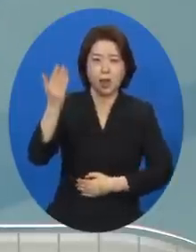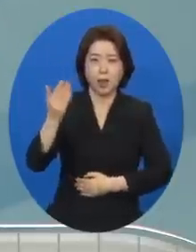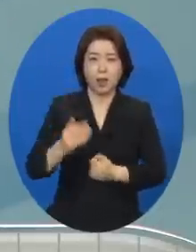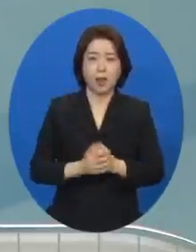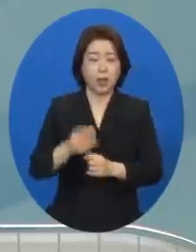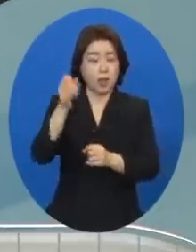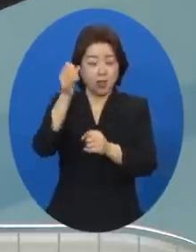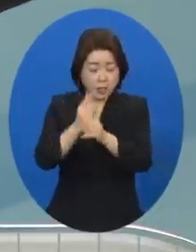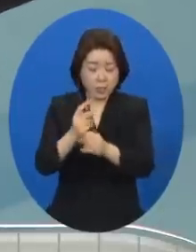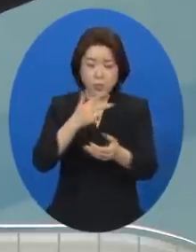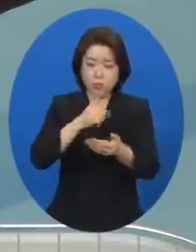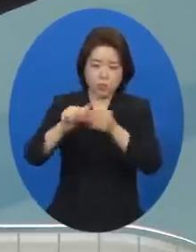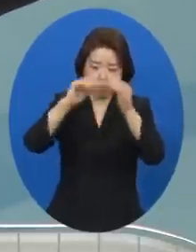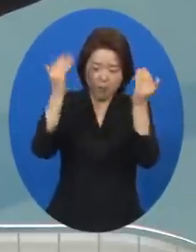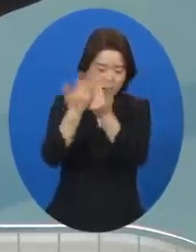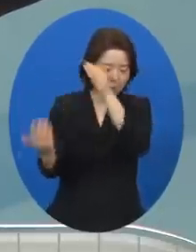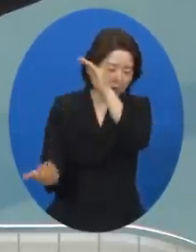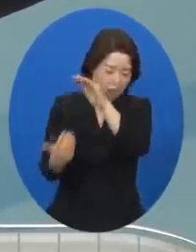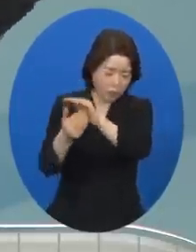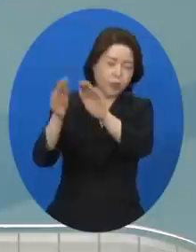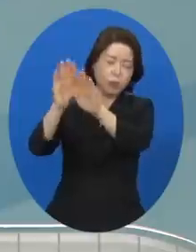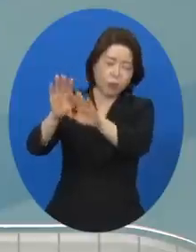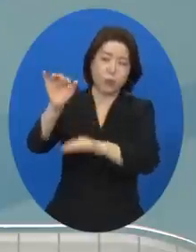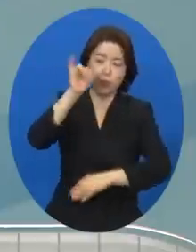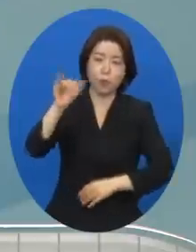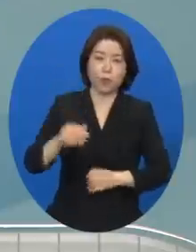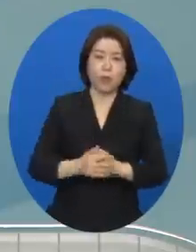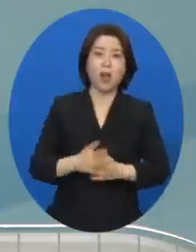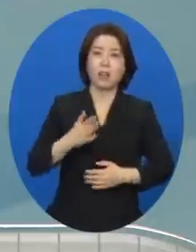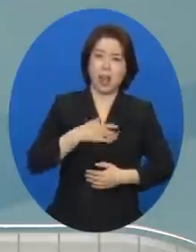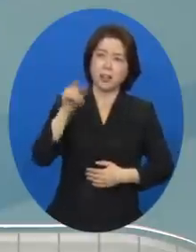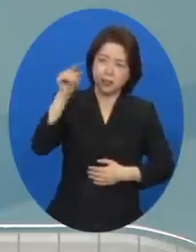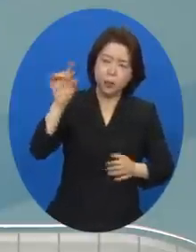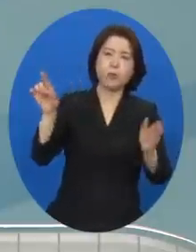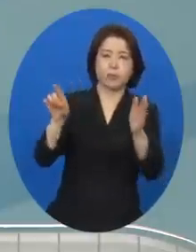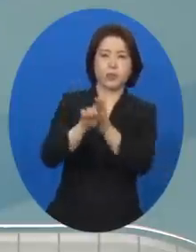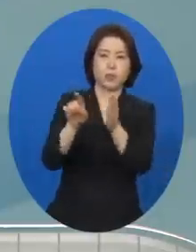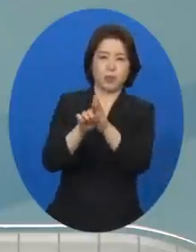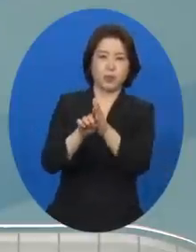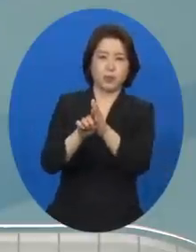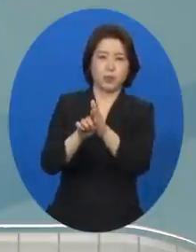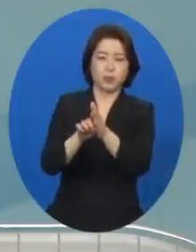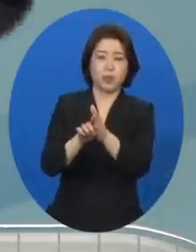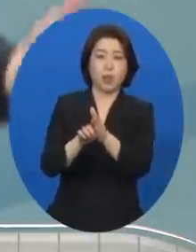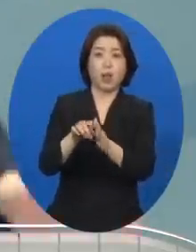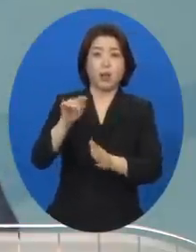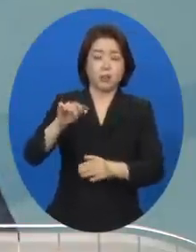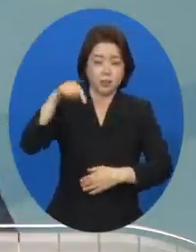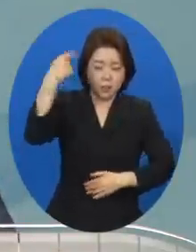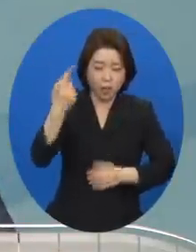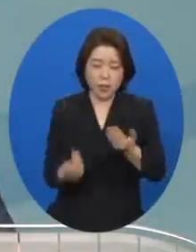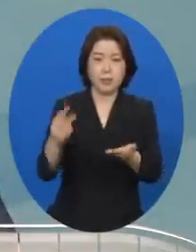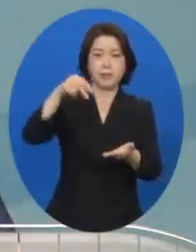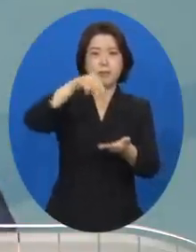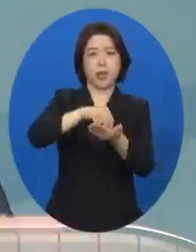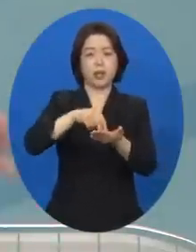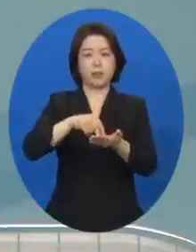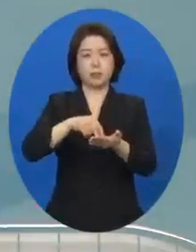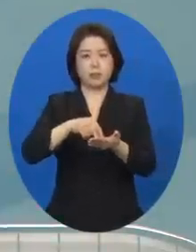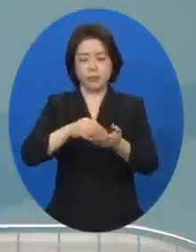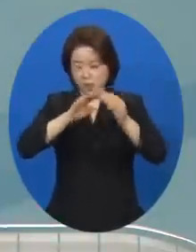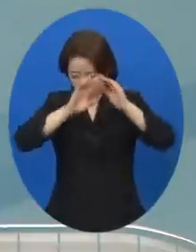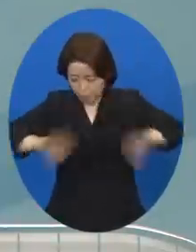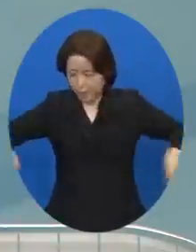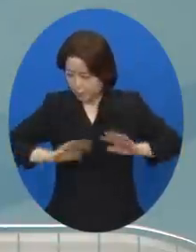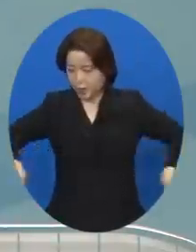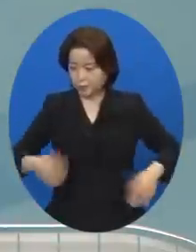이미 주님이 다 이루어 놓으신 것 저는 그냥 믿겠습니다 그리고 2분이 이런 하신 거예요 그리고 그